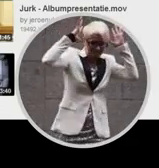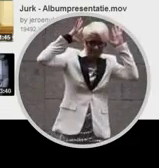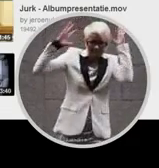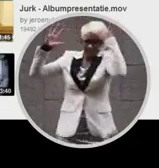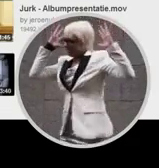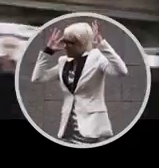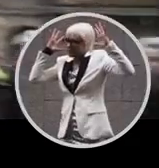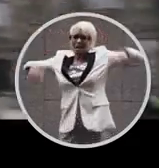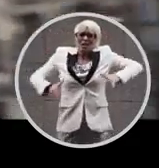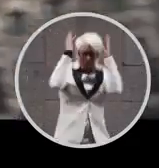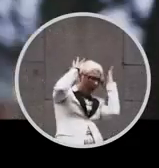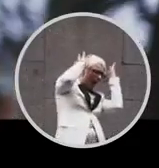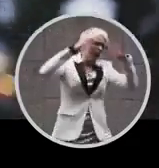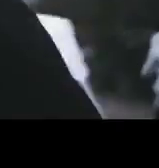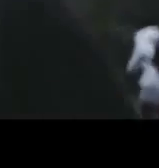MUZIEK